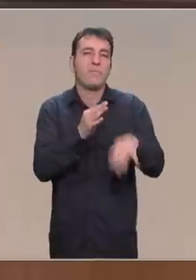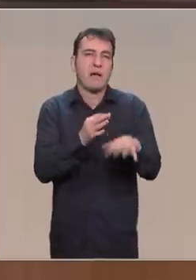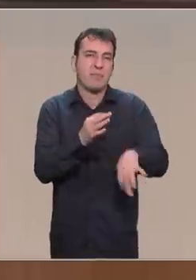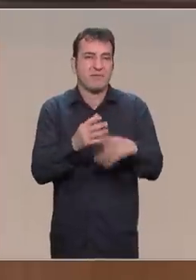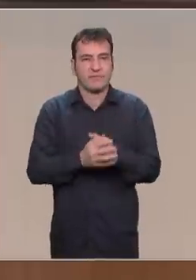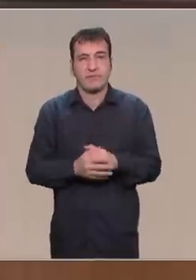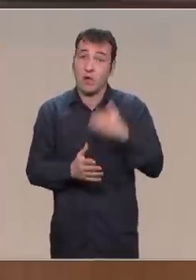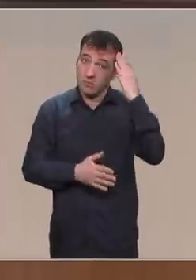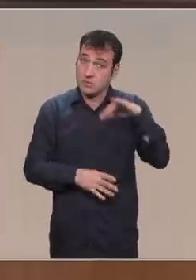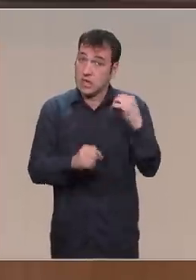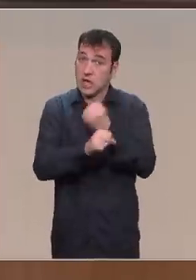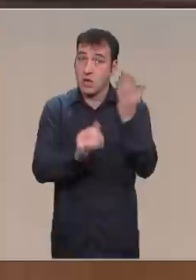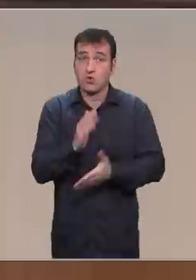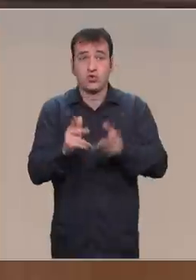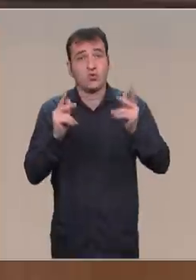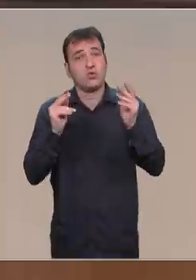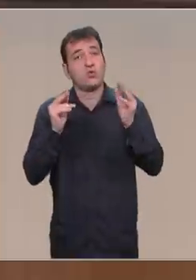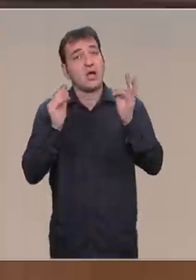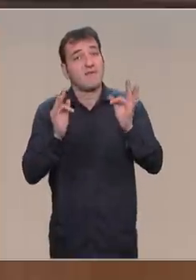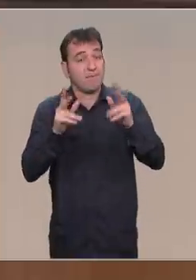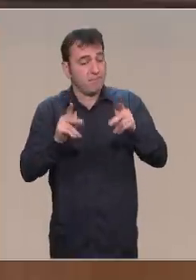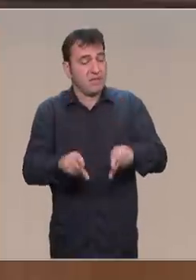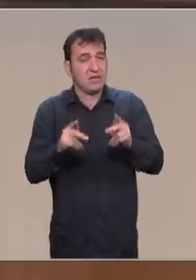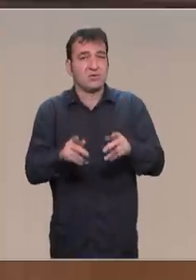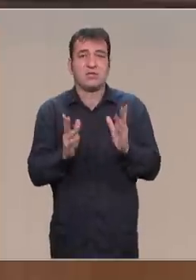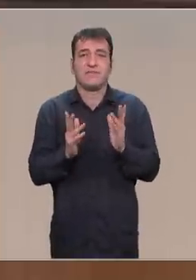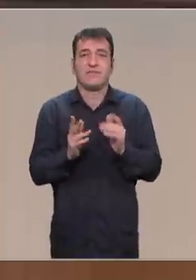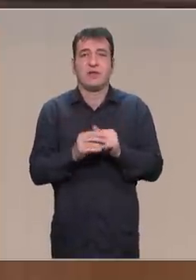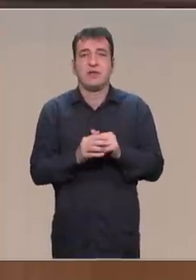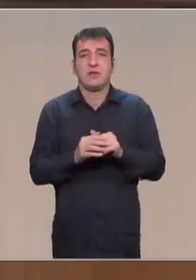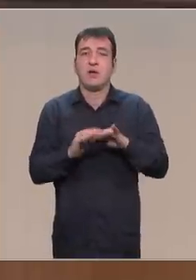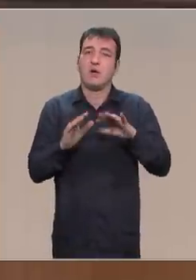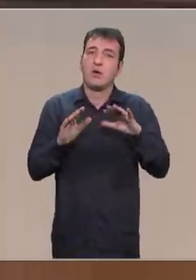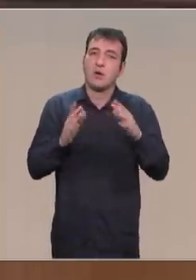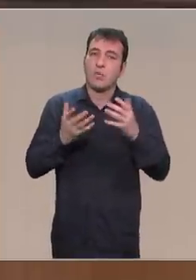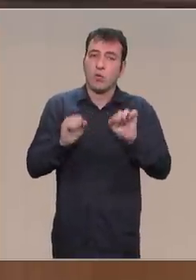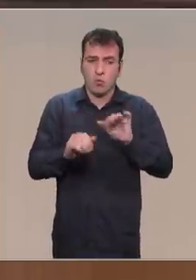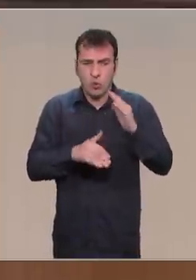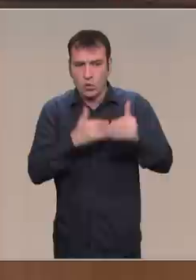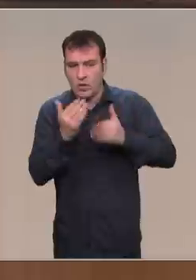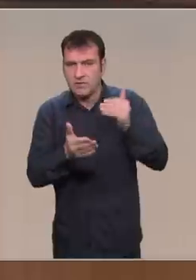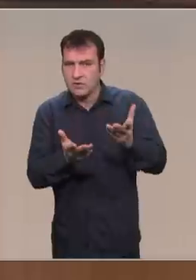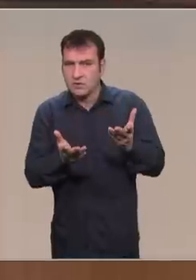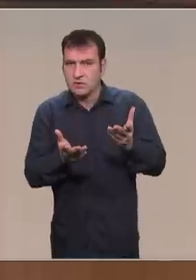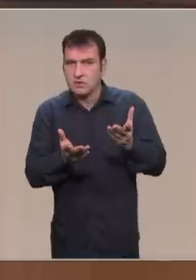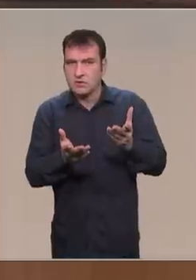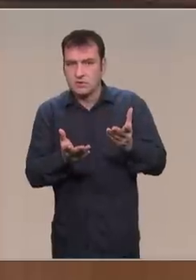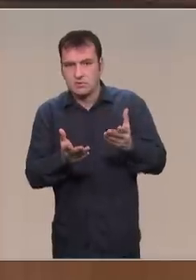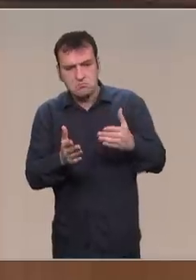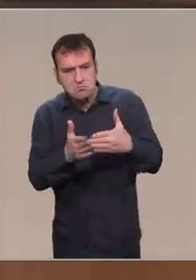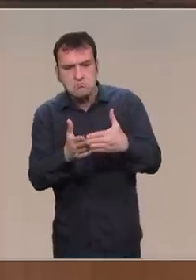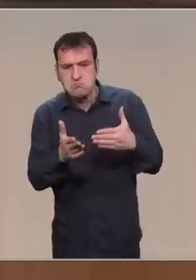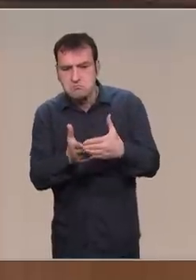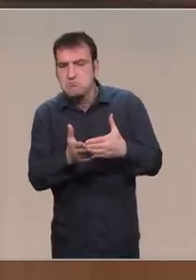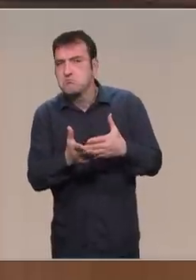pédagogie, sur la capacité qu'il y a à être à la fois capable de regarder la manière dont on peut avancer, mesurer les freins et construire